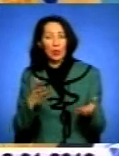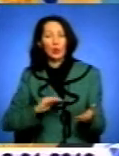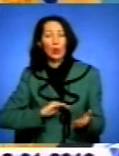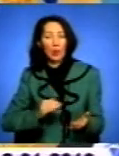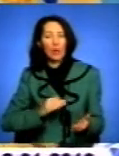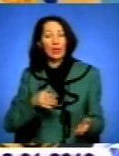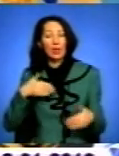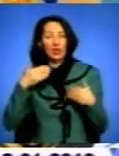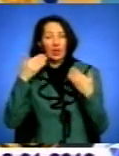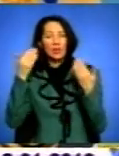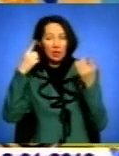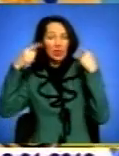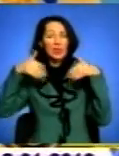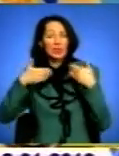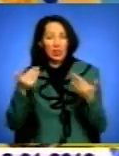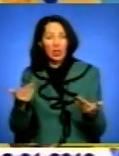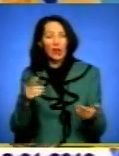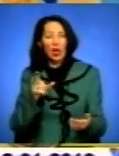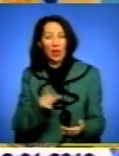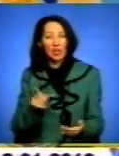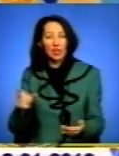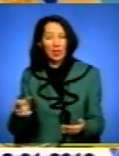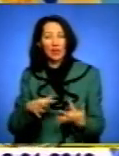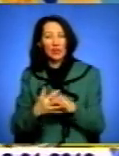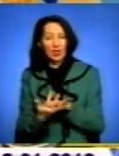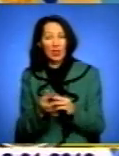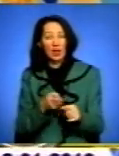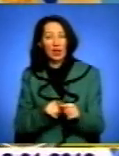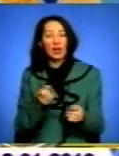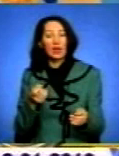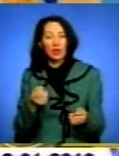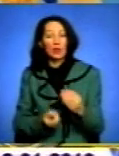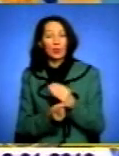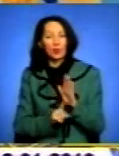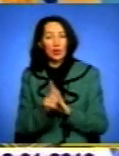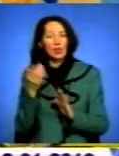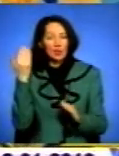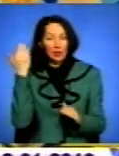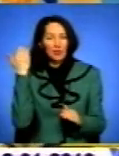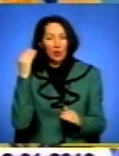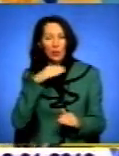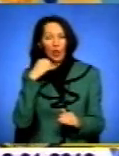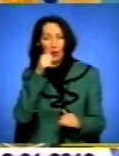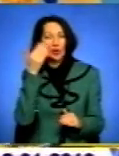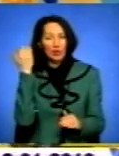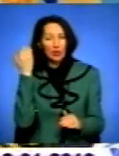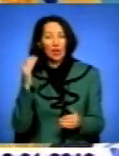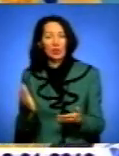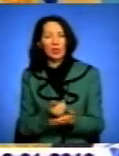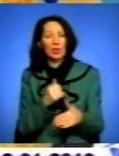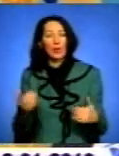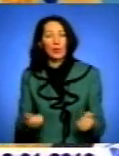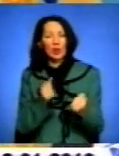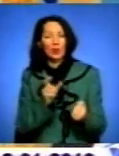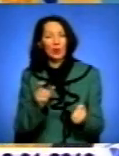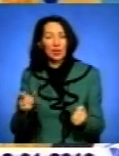далеко, багато років назад, і знайшла підтримку і розуміння жителів області. І цього року ми бачимо,